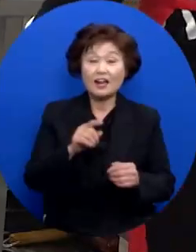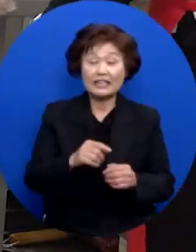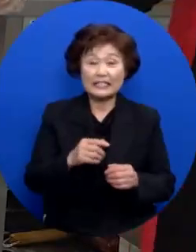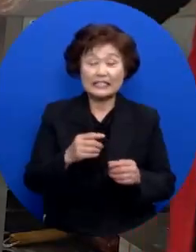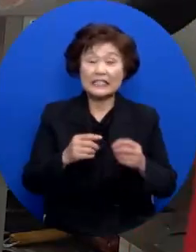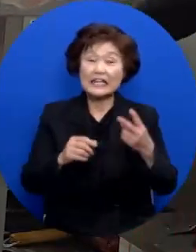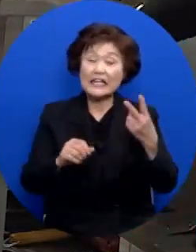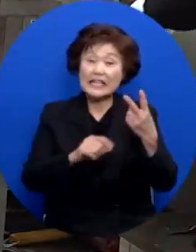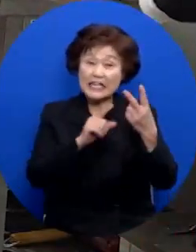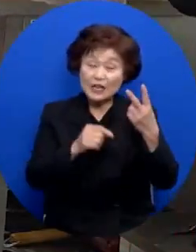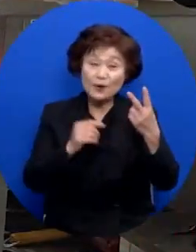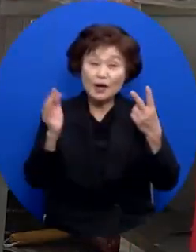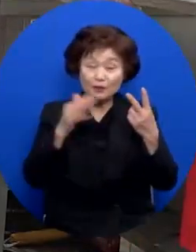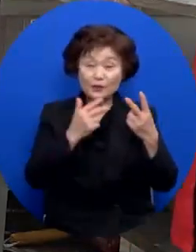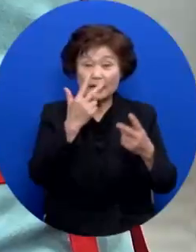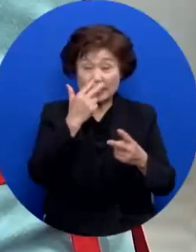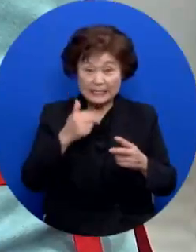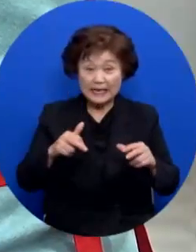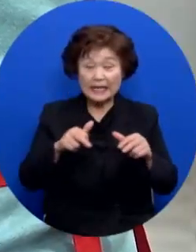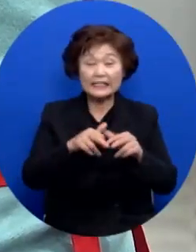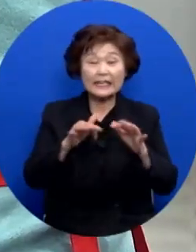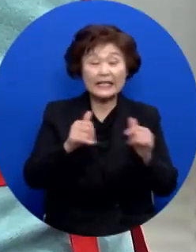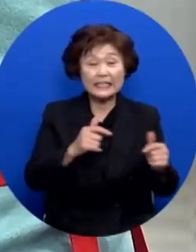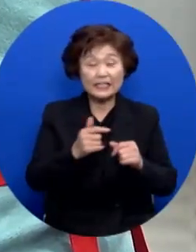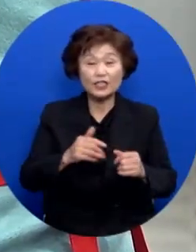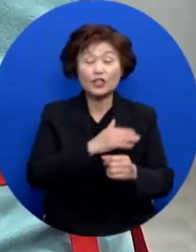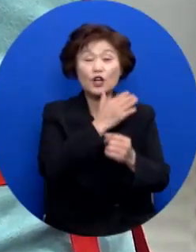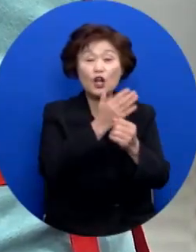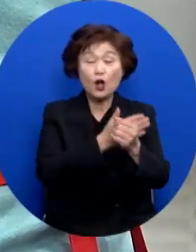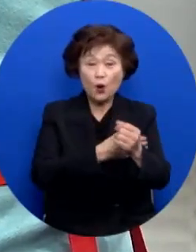지난해 2월부터 시각장애인의 권익 증진을 위해